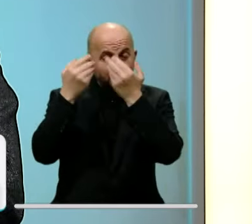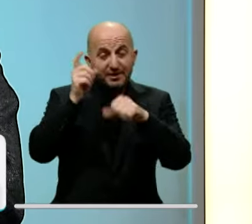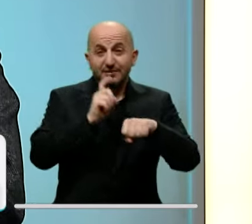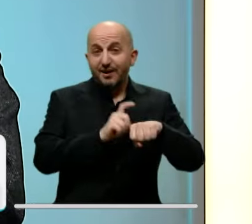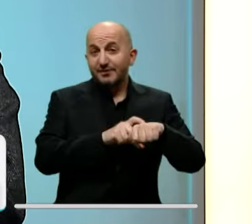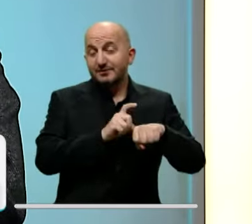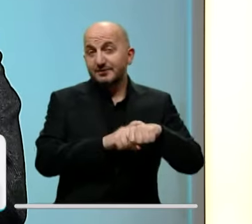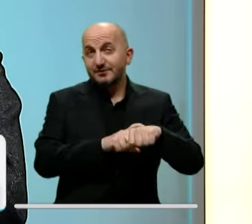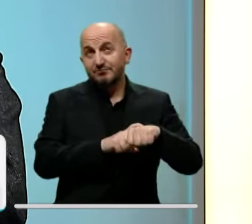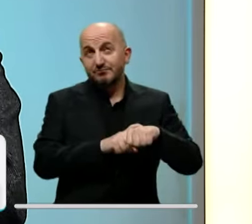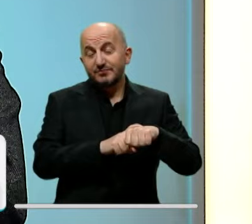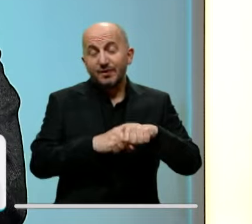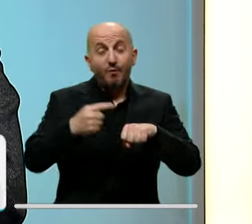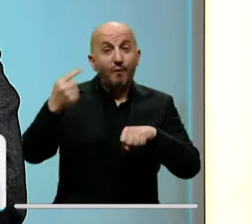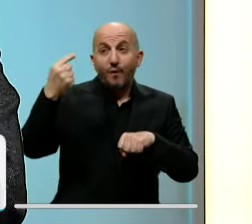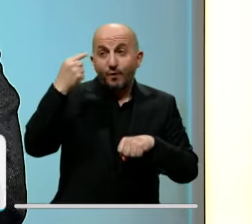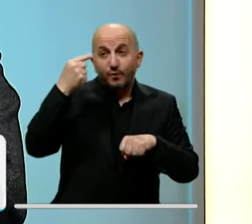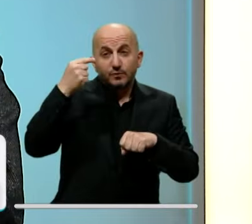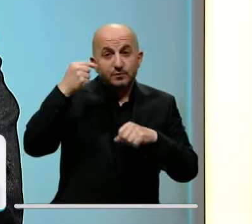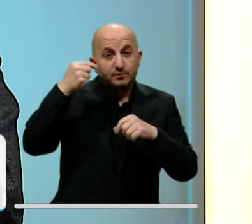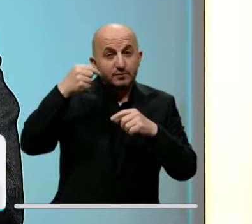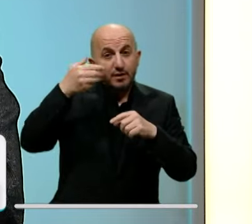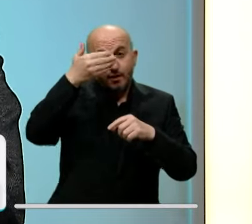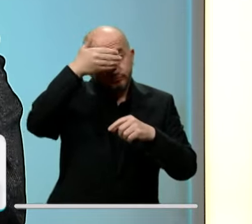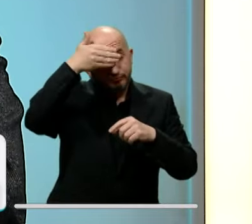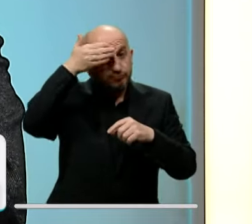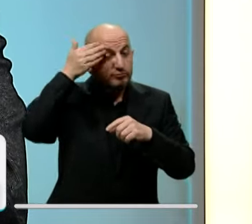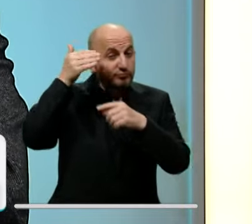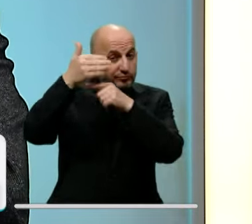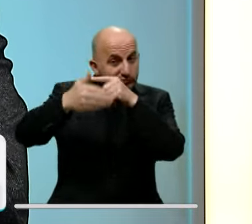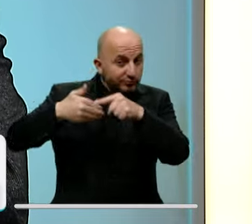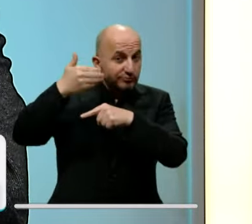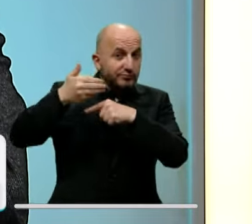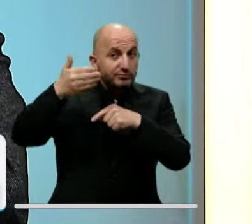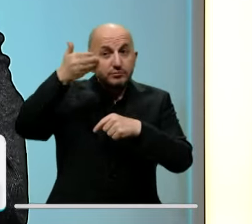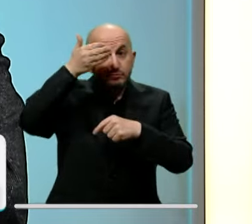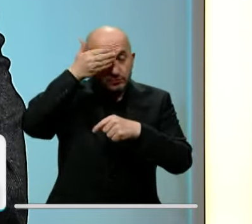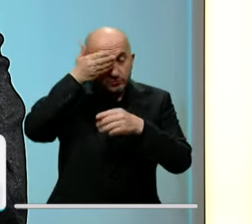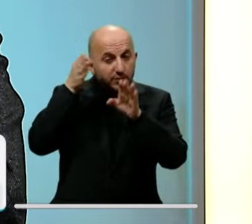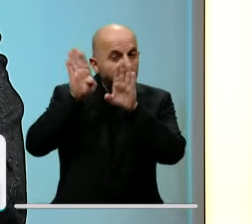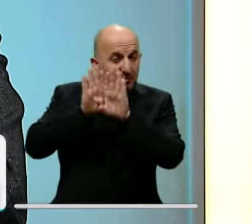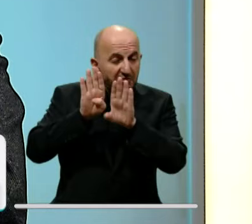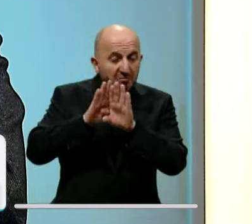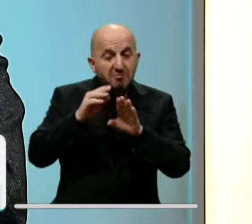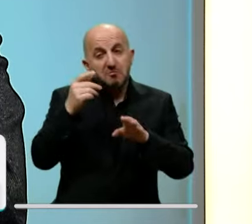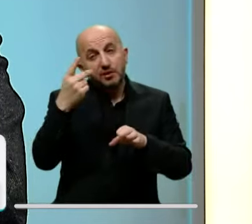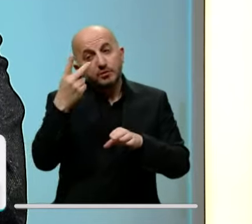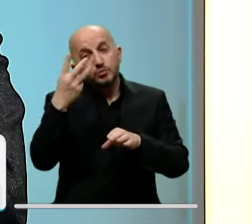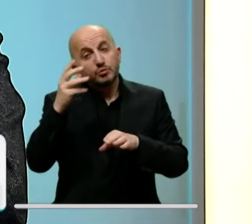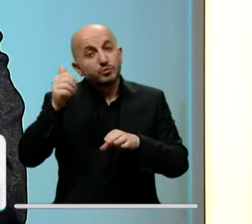esnasında Hani gözüne bir sargı sarılacaktım e birkaç gün